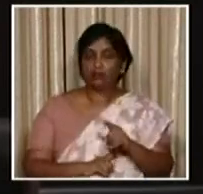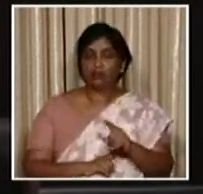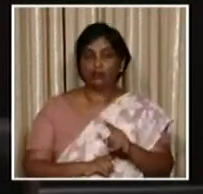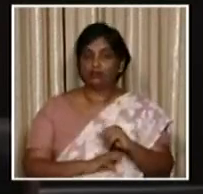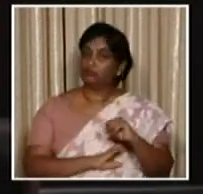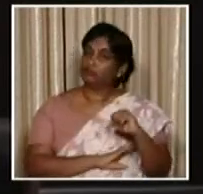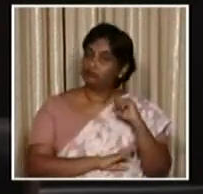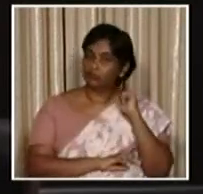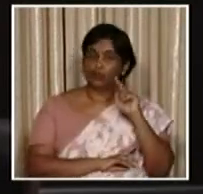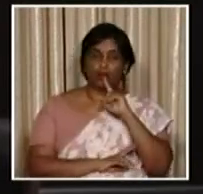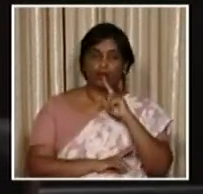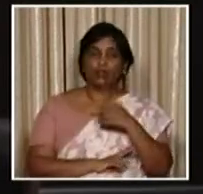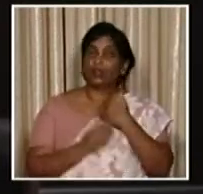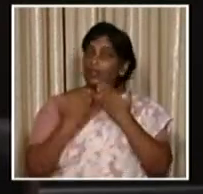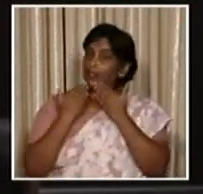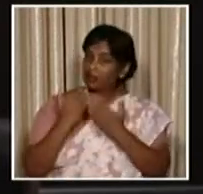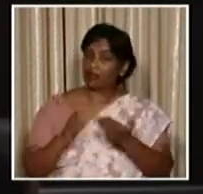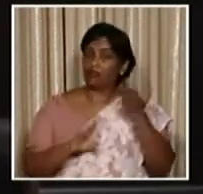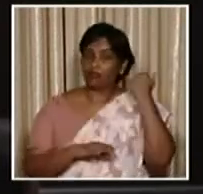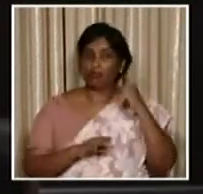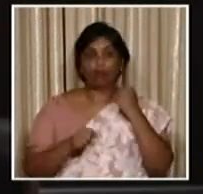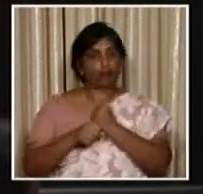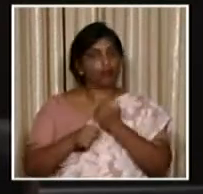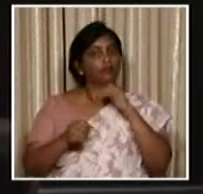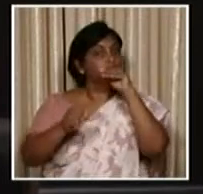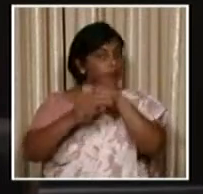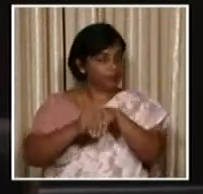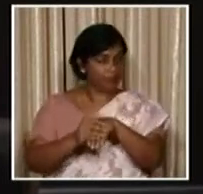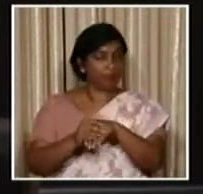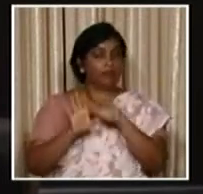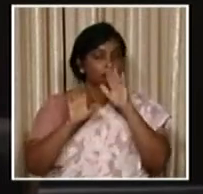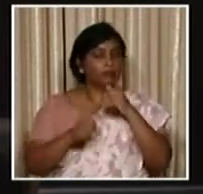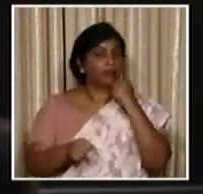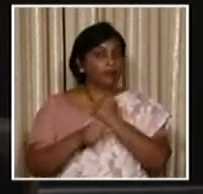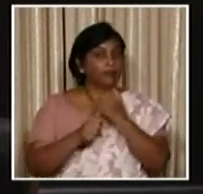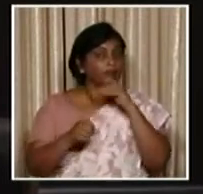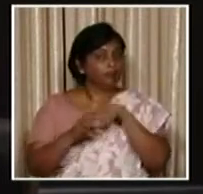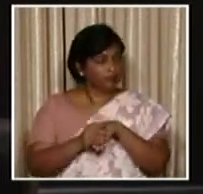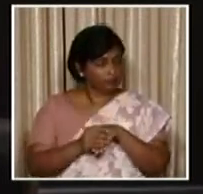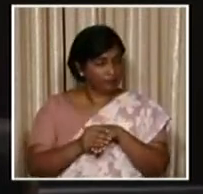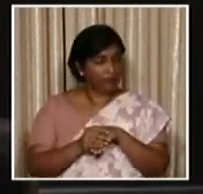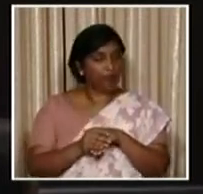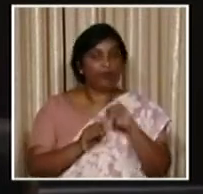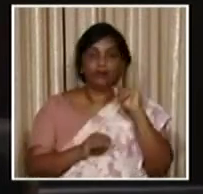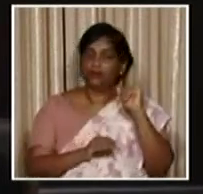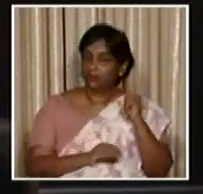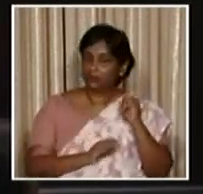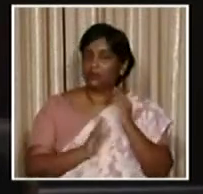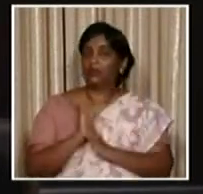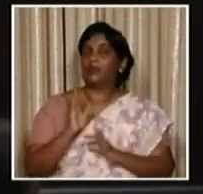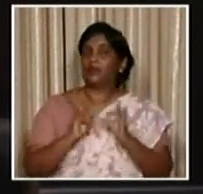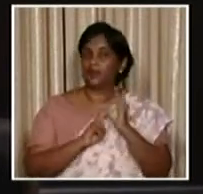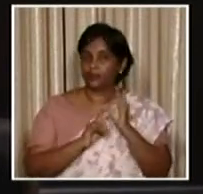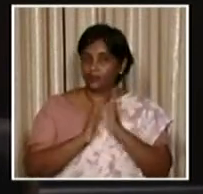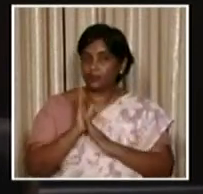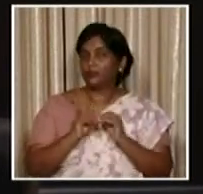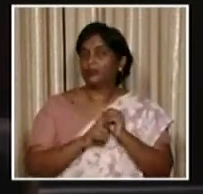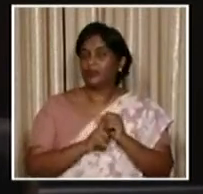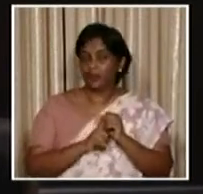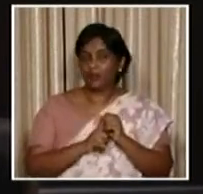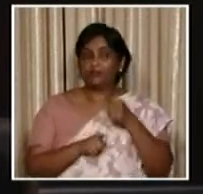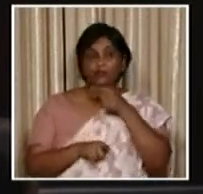කොන්ද තියාගෙන කිව්වා අපි ස්තුතිවන්ත වෙනවා එදා එතුමා ආණ්ඩුවේ හිටියේ හැබැයි ආණ්ඩුවේ හිටපු ඇතැම් ඇමතිවරු